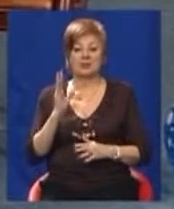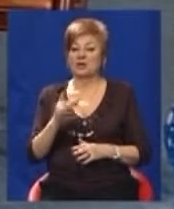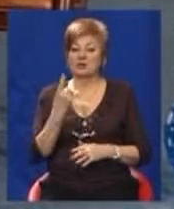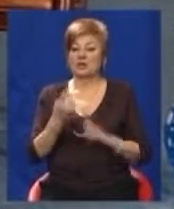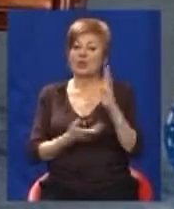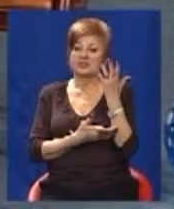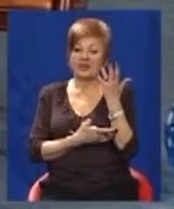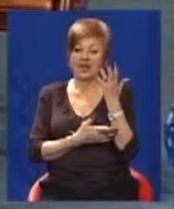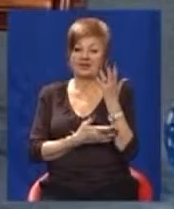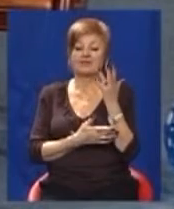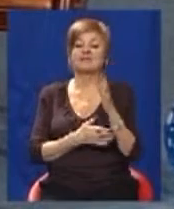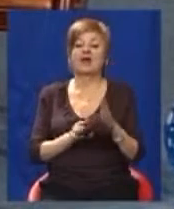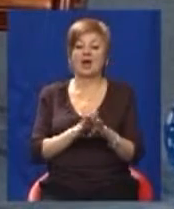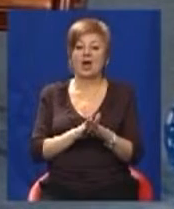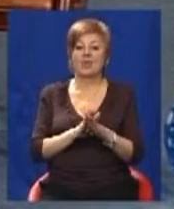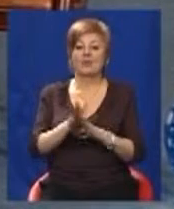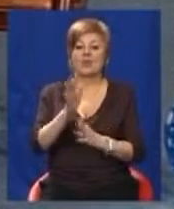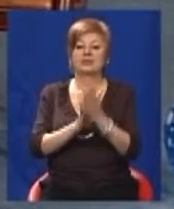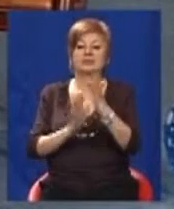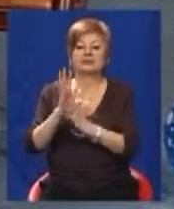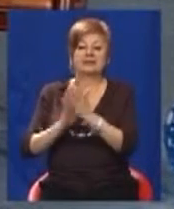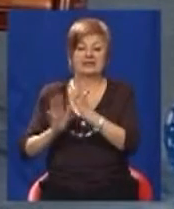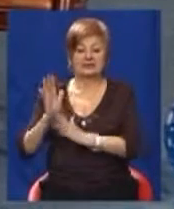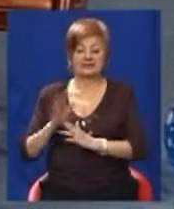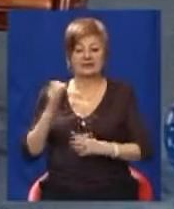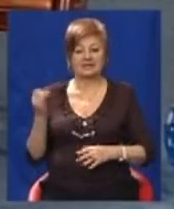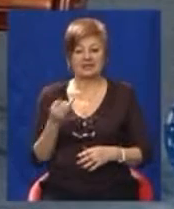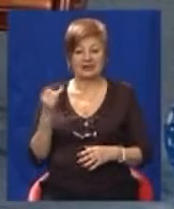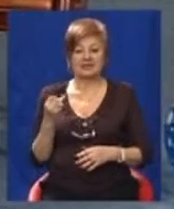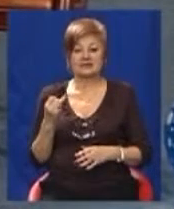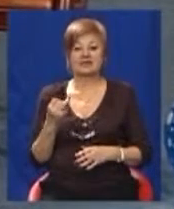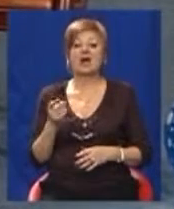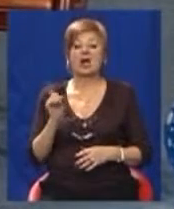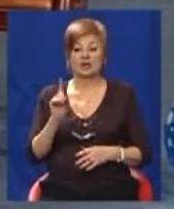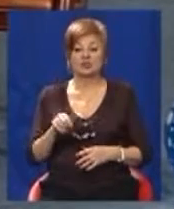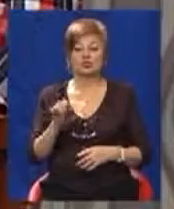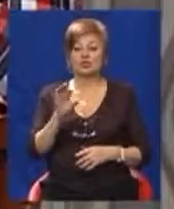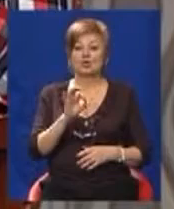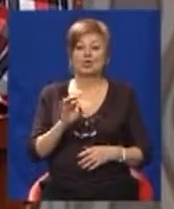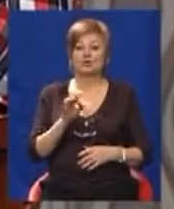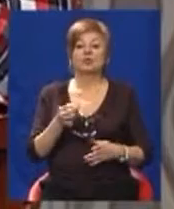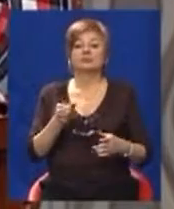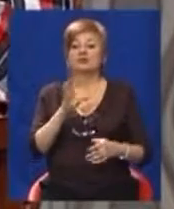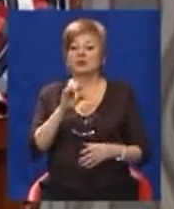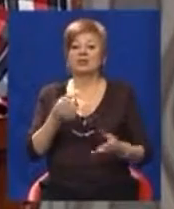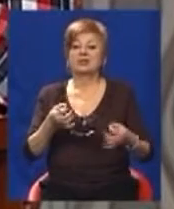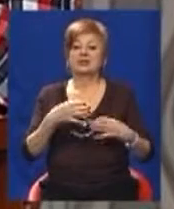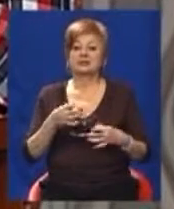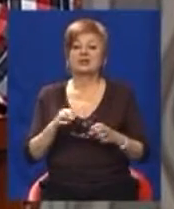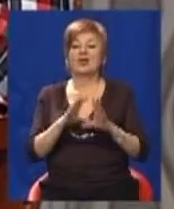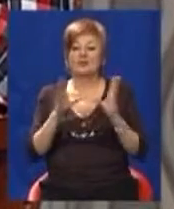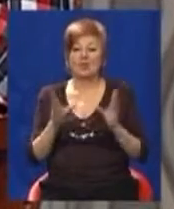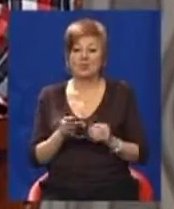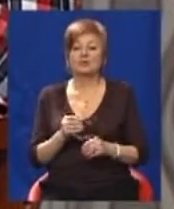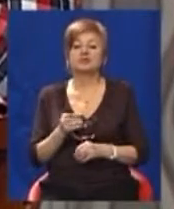одно дерево, и целый парк был... таким цікавим. А, до речі, про песики. А розкажи, будь ласка, які тобі взагалі